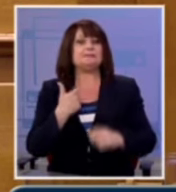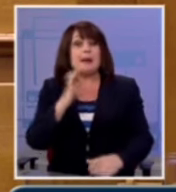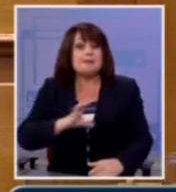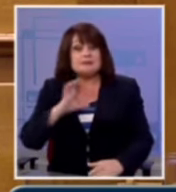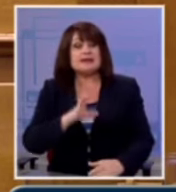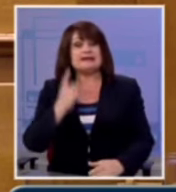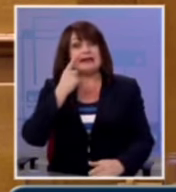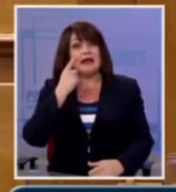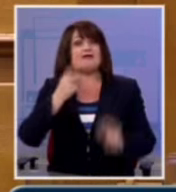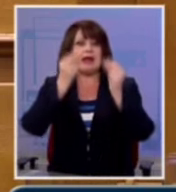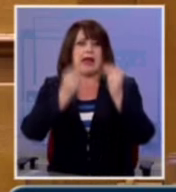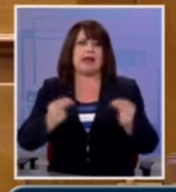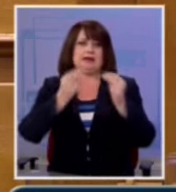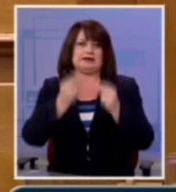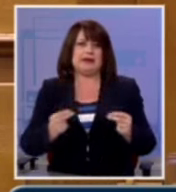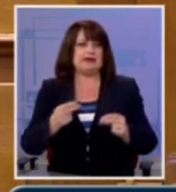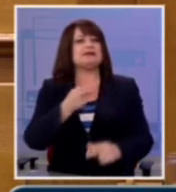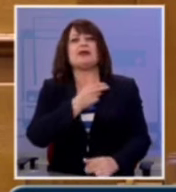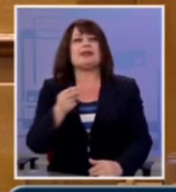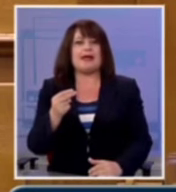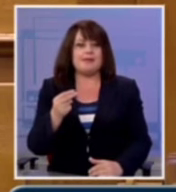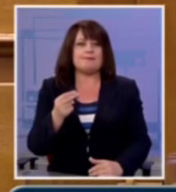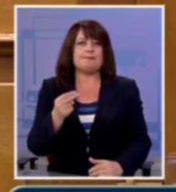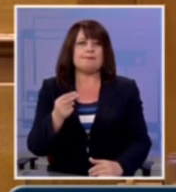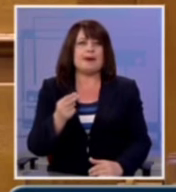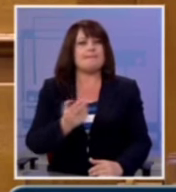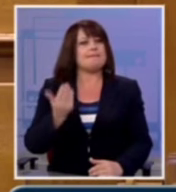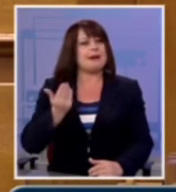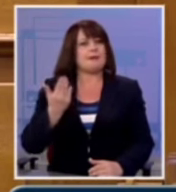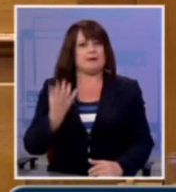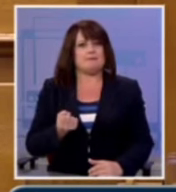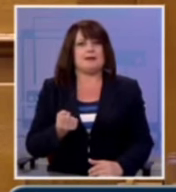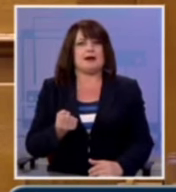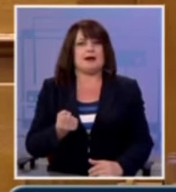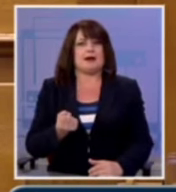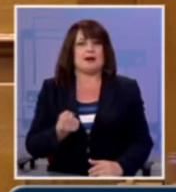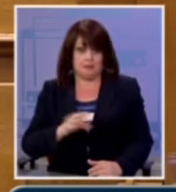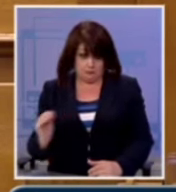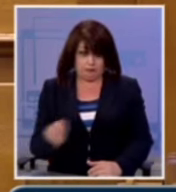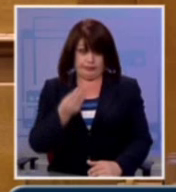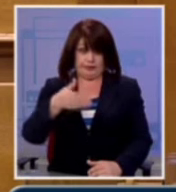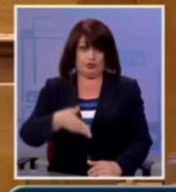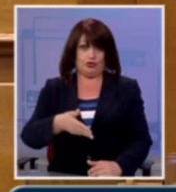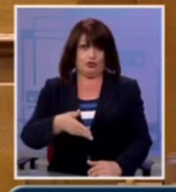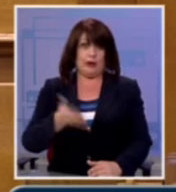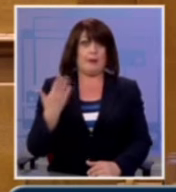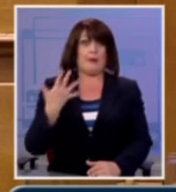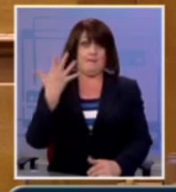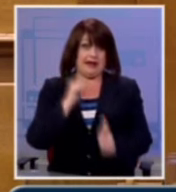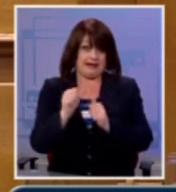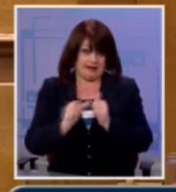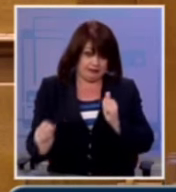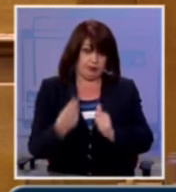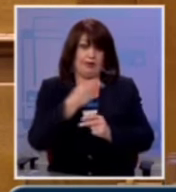αναζήτηση λύσεων σε ένα θέμα το οποίο προϋπήρχε και δεν δημιουργήθηκε από τους τελευταίους